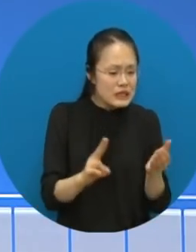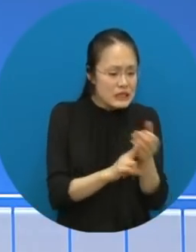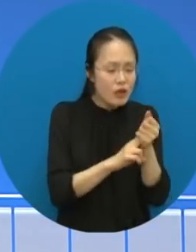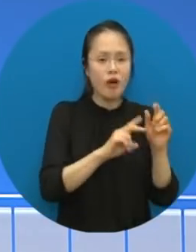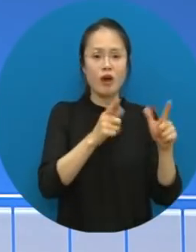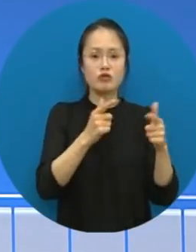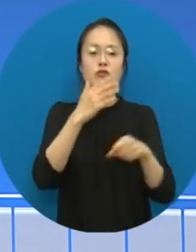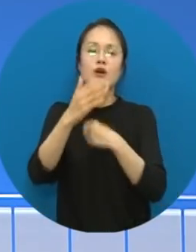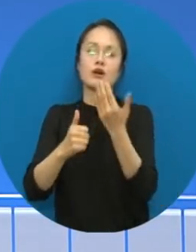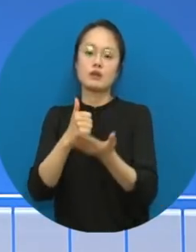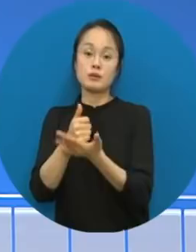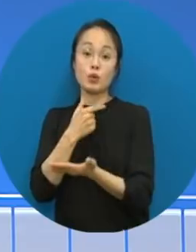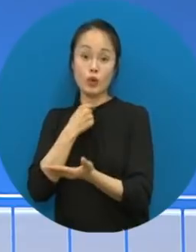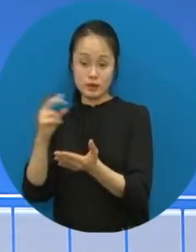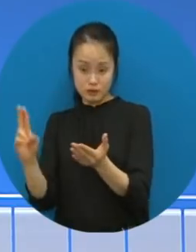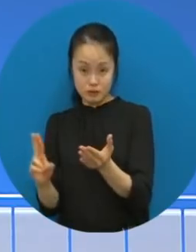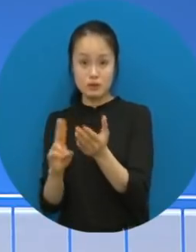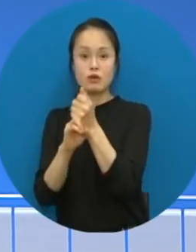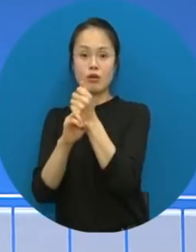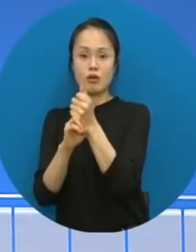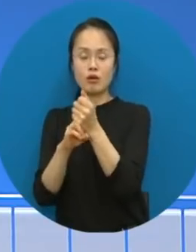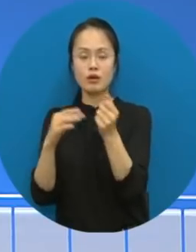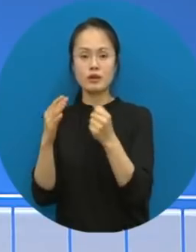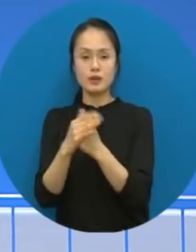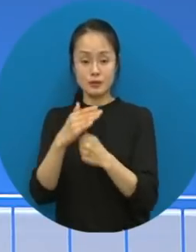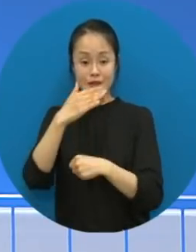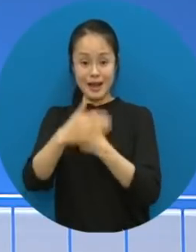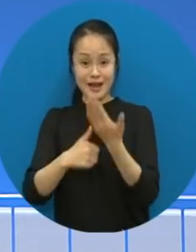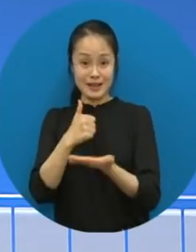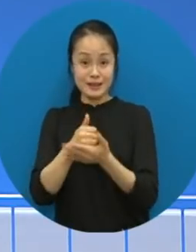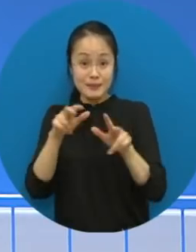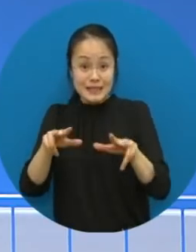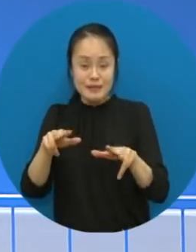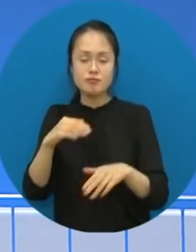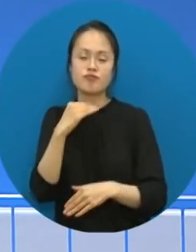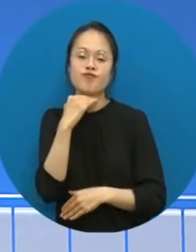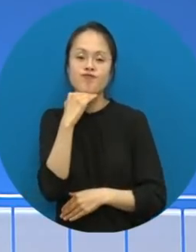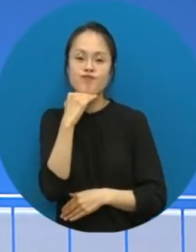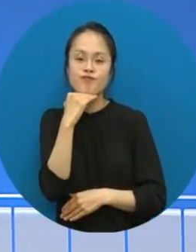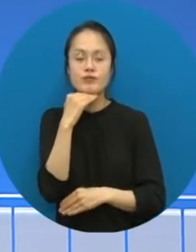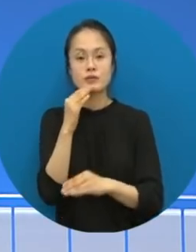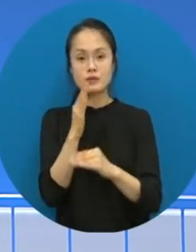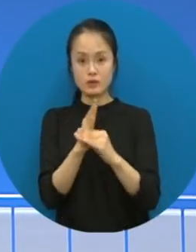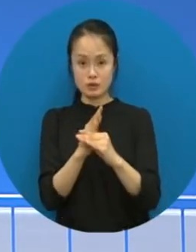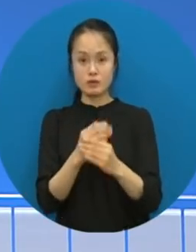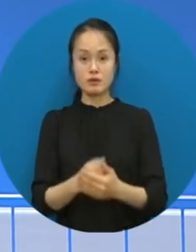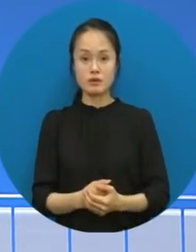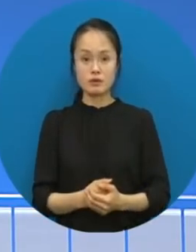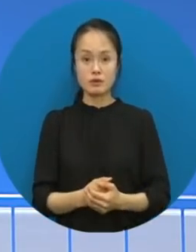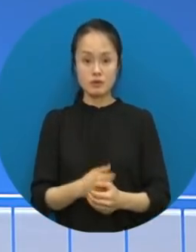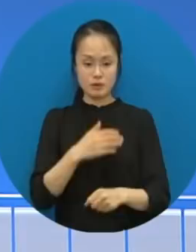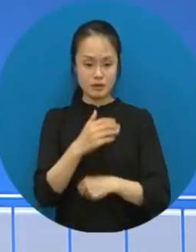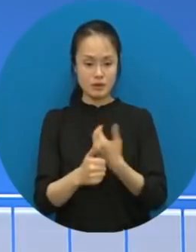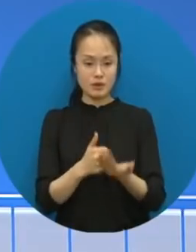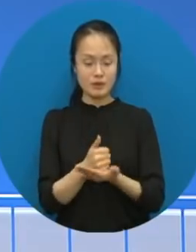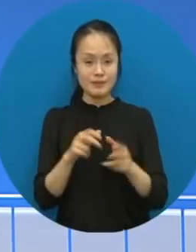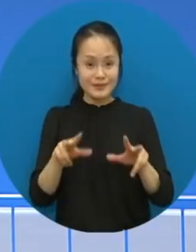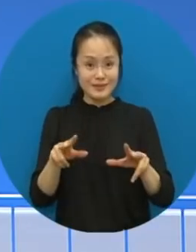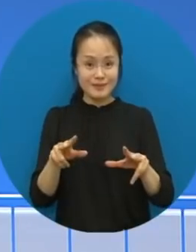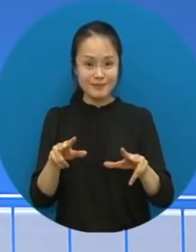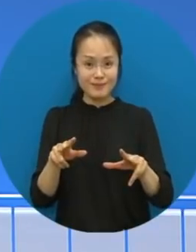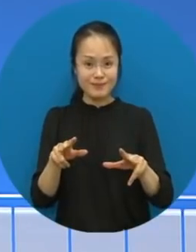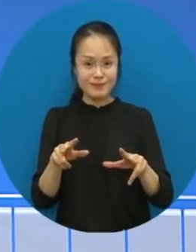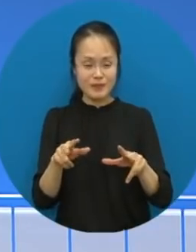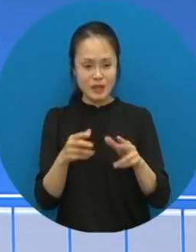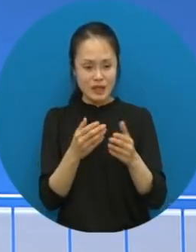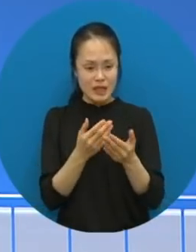원하십니다. 그래서 하나님은 기다리십니다. 그래서 하나님께서는 오늘 수많은 자들을 찾는